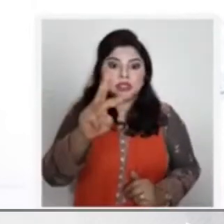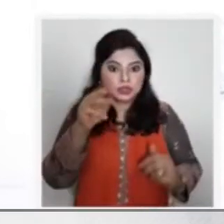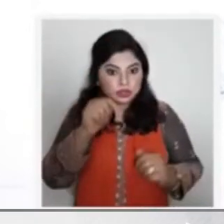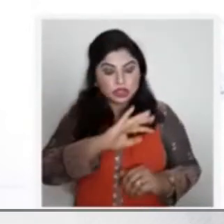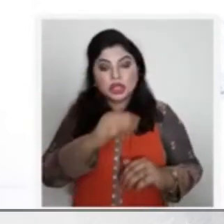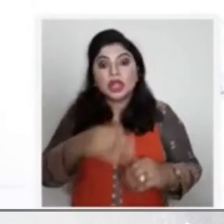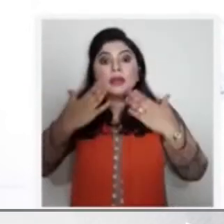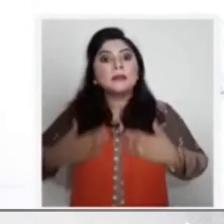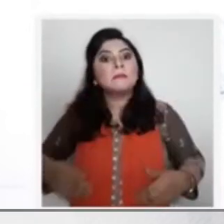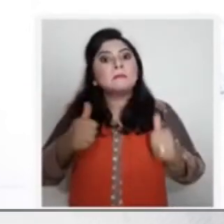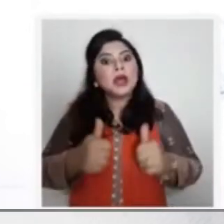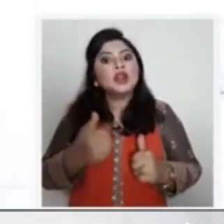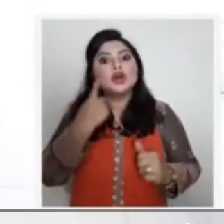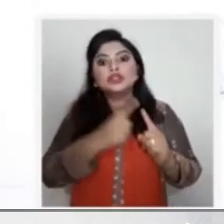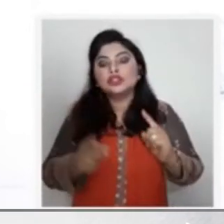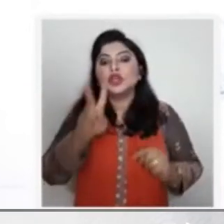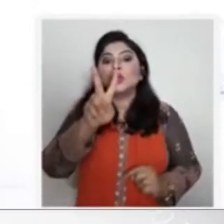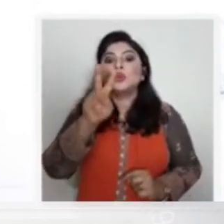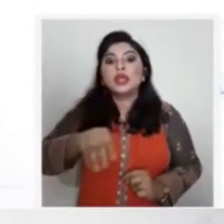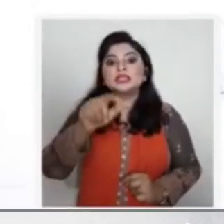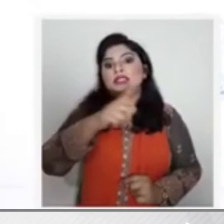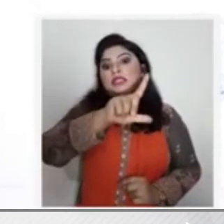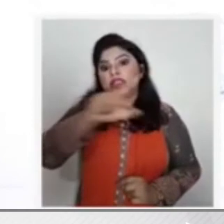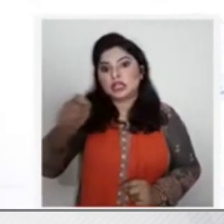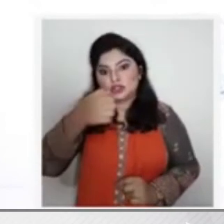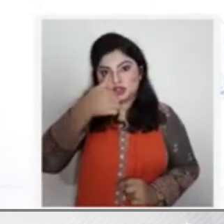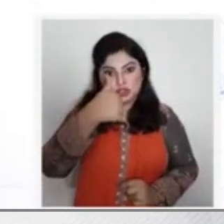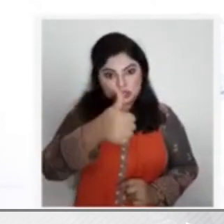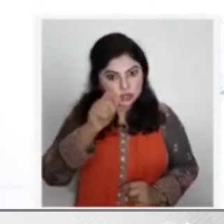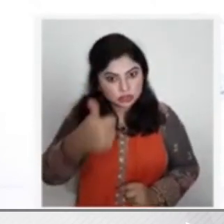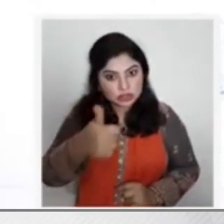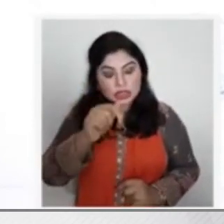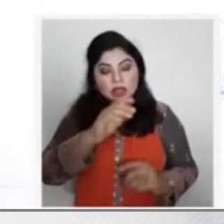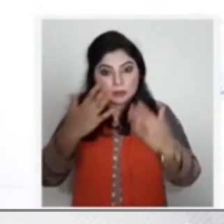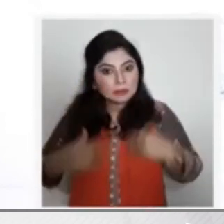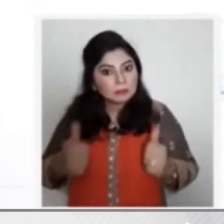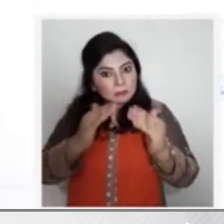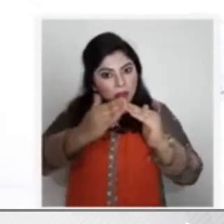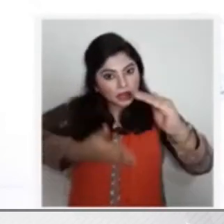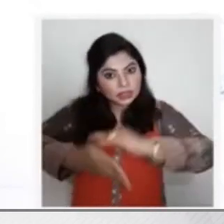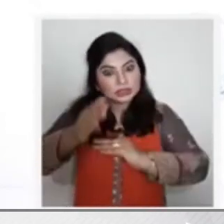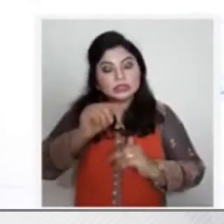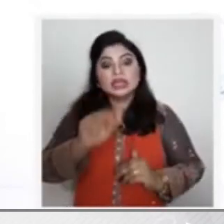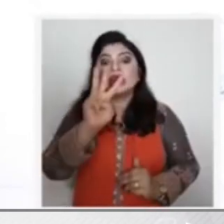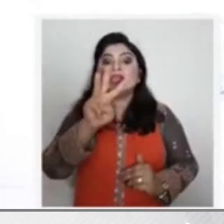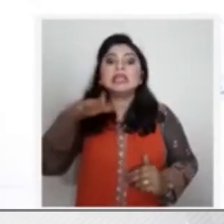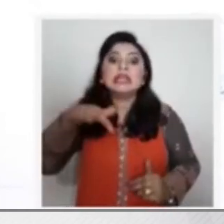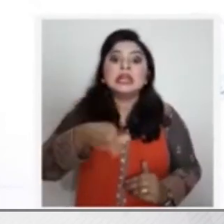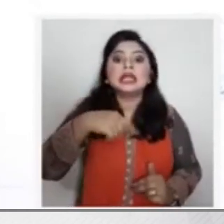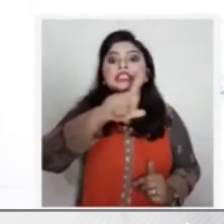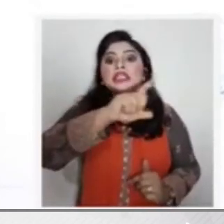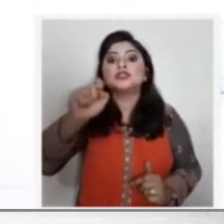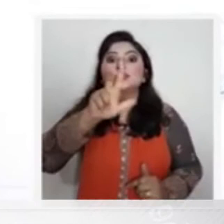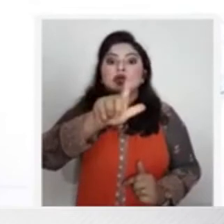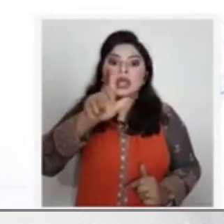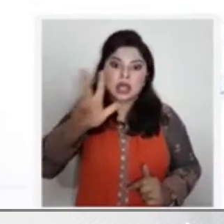কোয়ারেন্টাইন ৩৭১৯০৩ জন। ২৪ ঘন্টায় কোয়ারেন্টাইন থেকে মুক্ত হয়েছেন ২৭৬৬ জন এবং এ